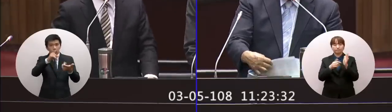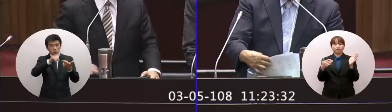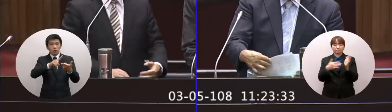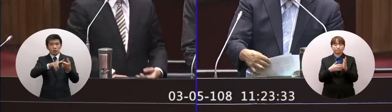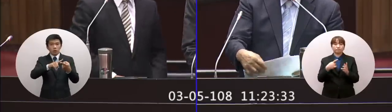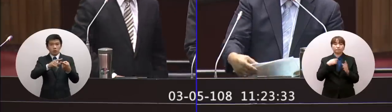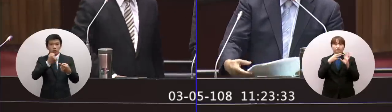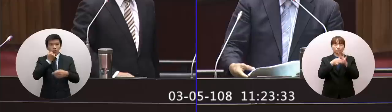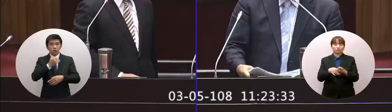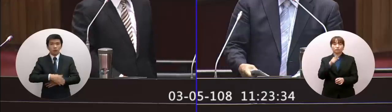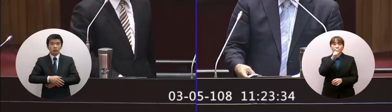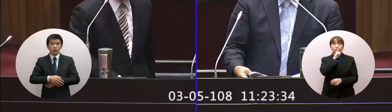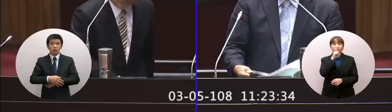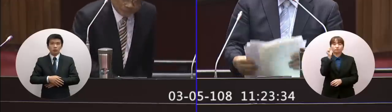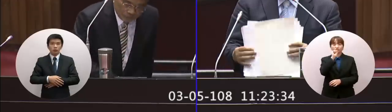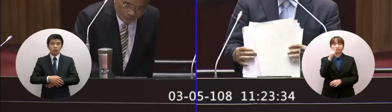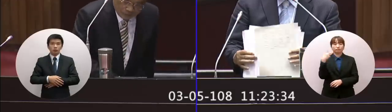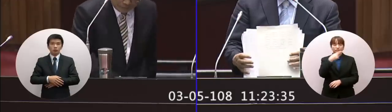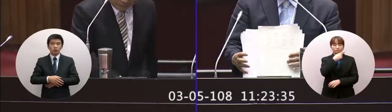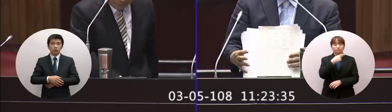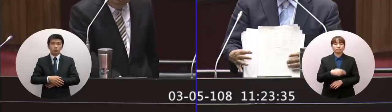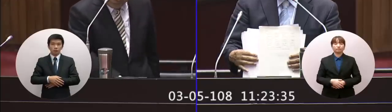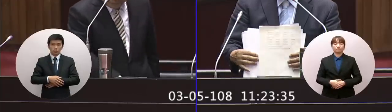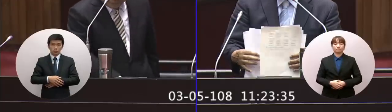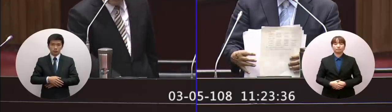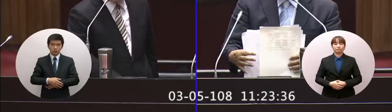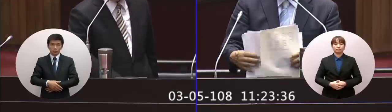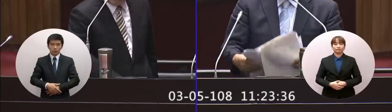到了，我不能再讲话，我把一些文。